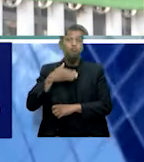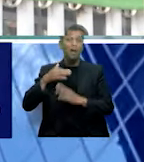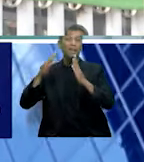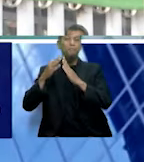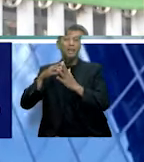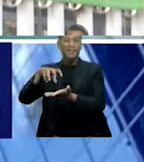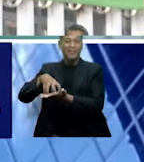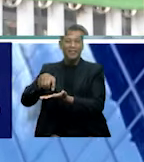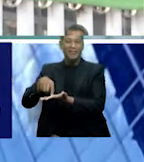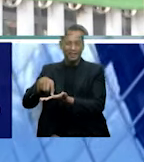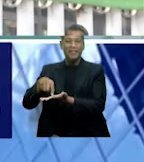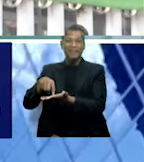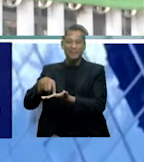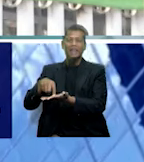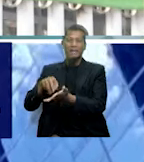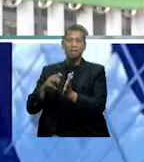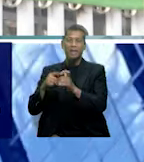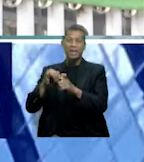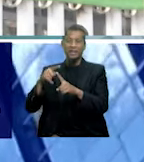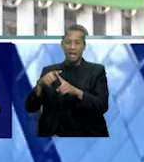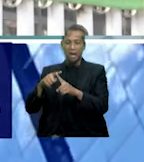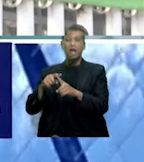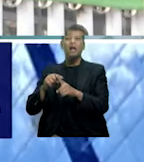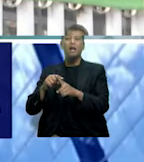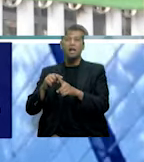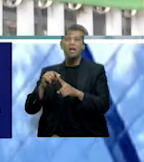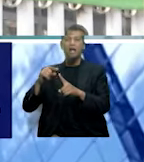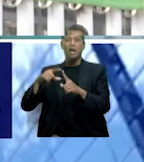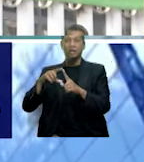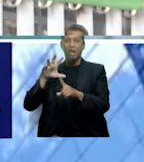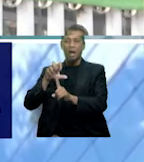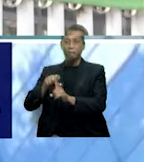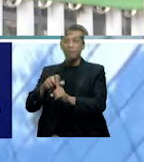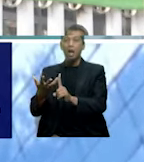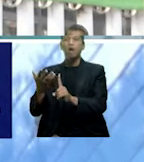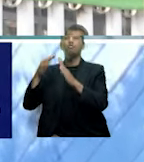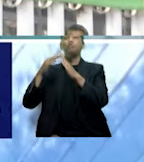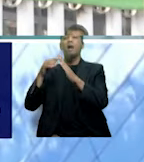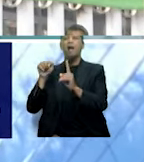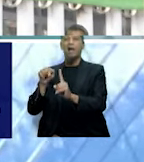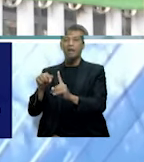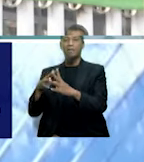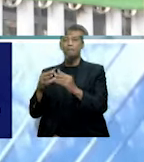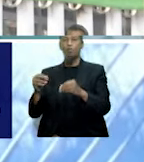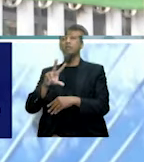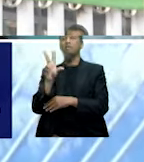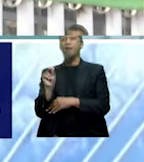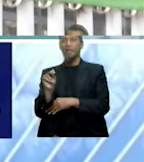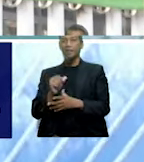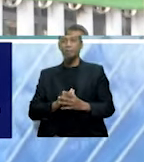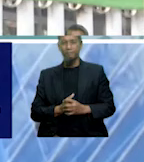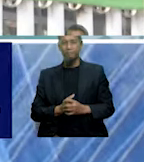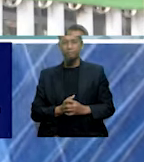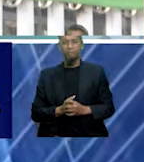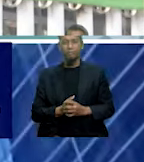sudah ditangkap, berinisial MI, sudah ditangkap di rumahnya di kediaman kawasan Depok, Jawa Barat pada malam tadi pukul